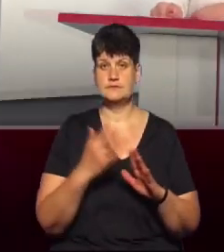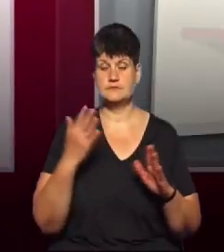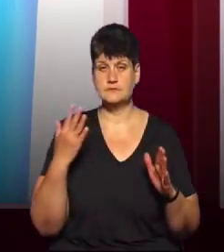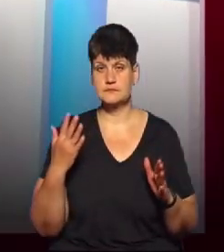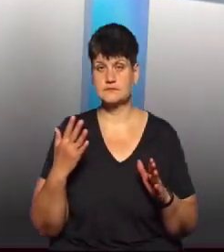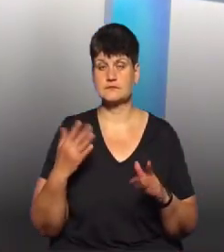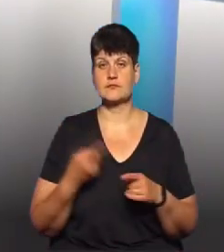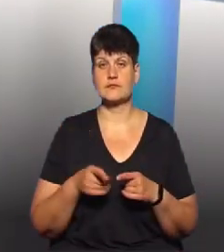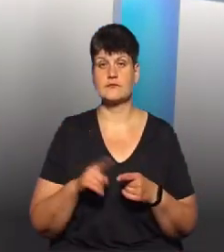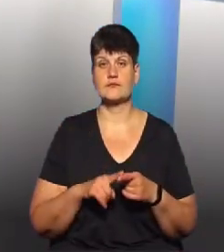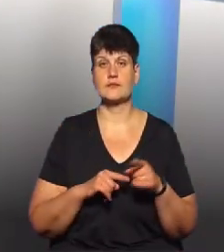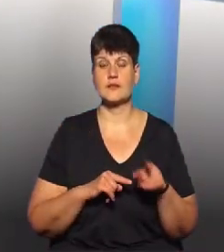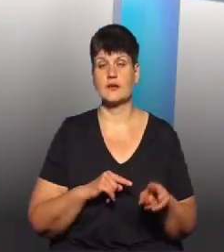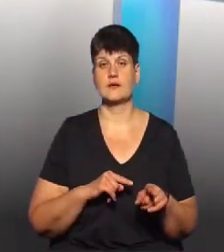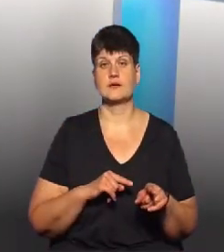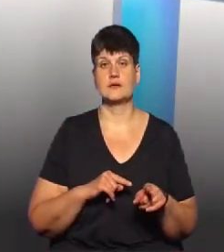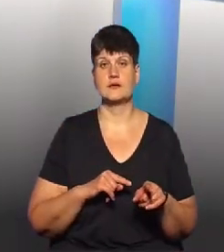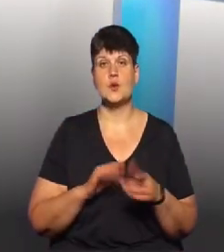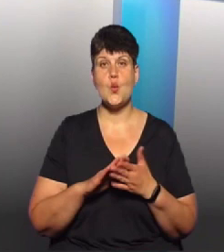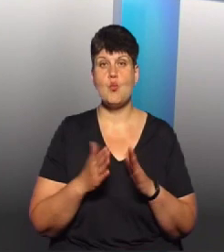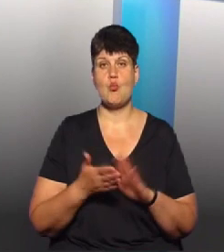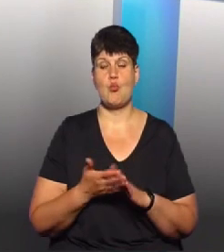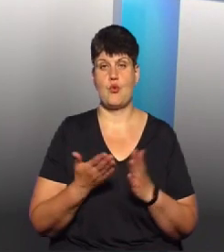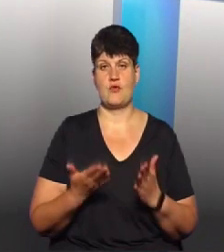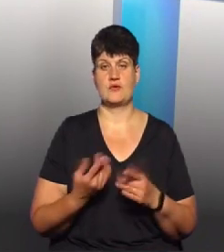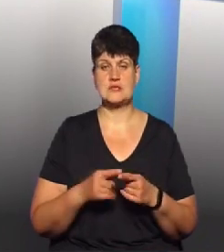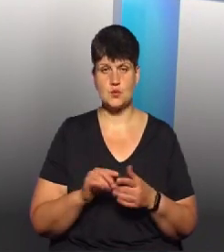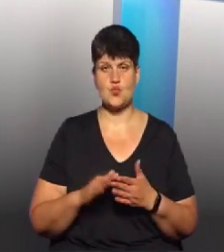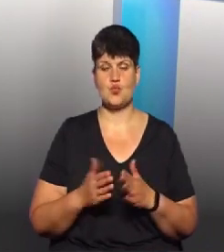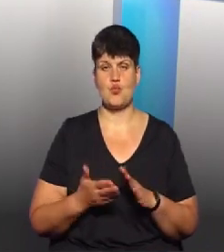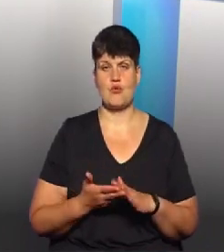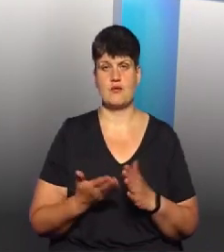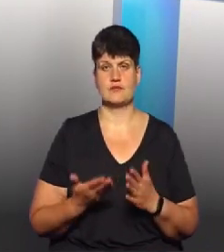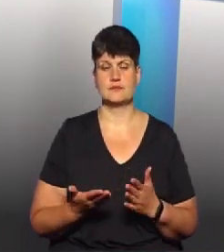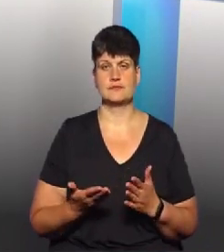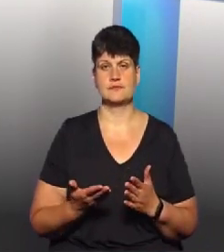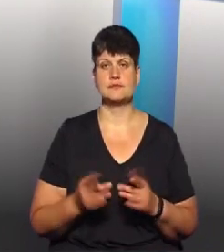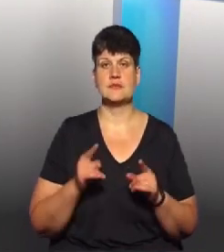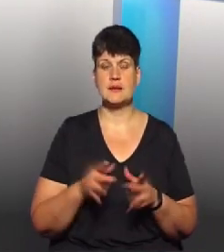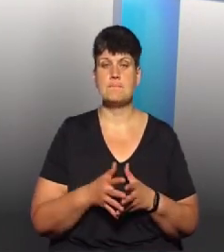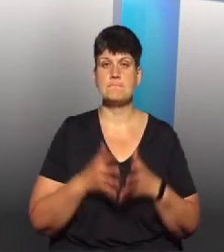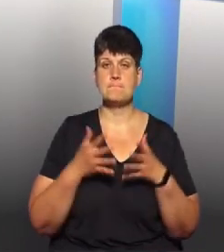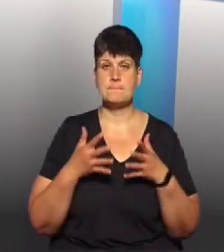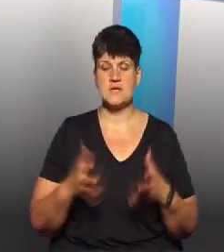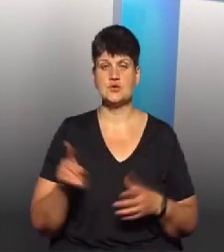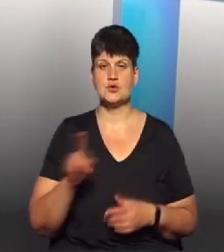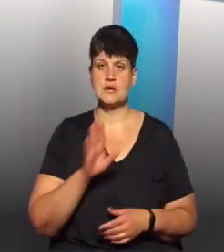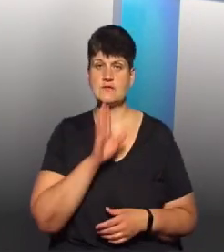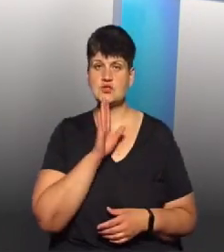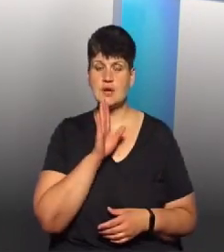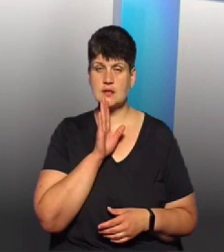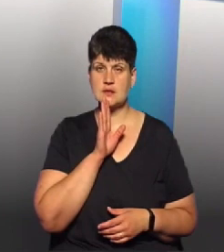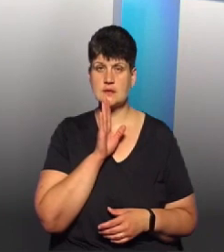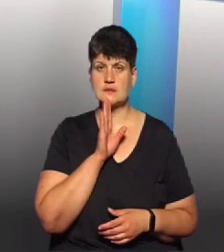безумовно умови. Це безумовно умови. Тим більше, що дівчата, для них